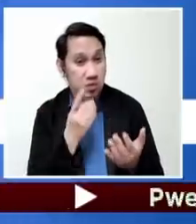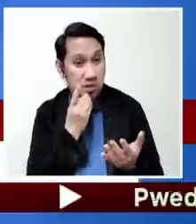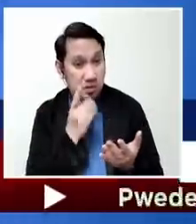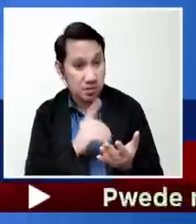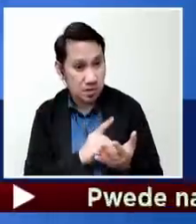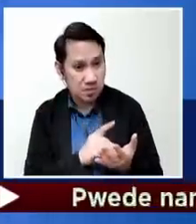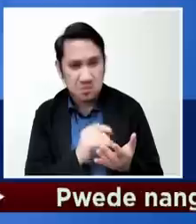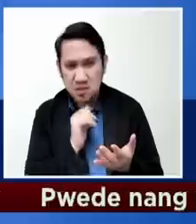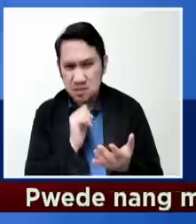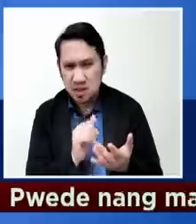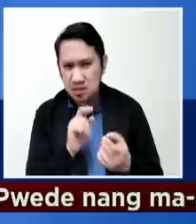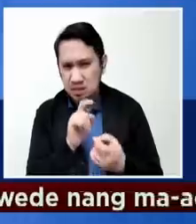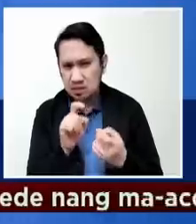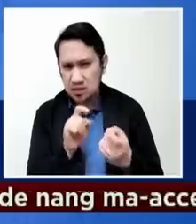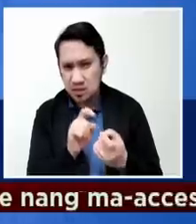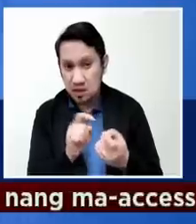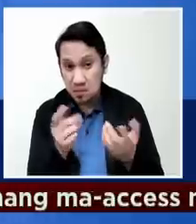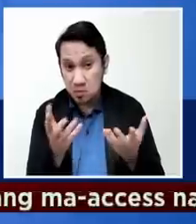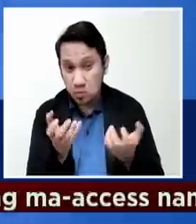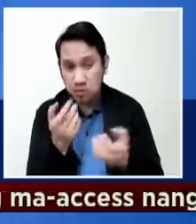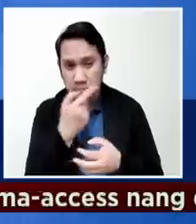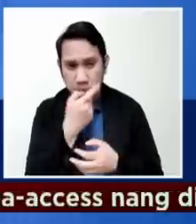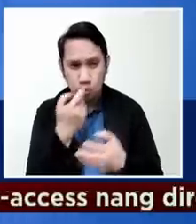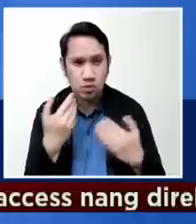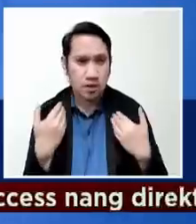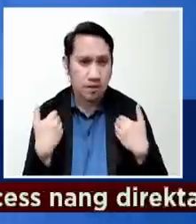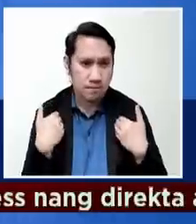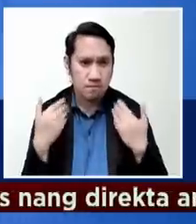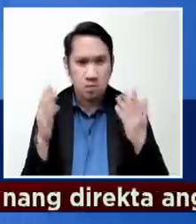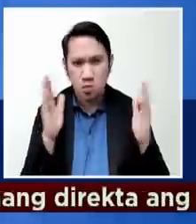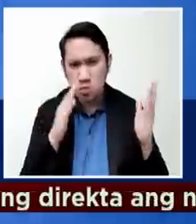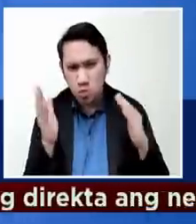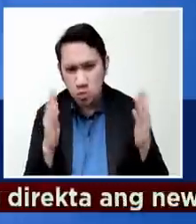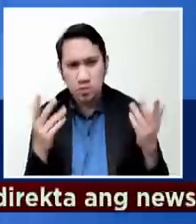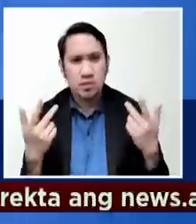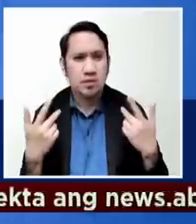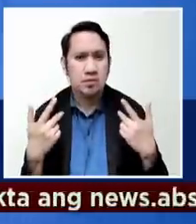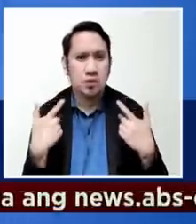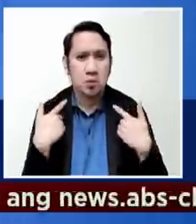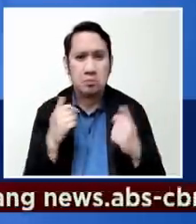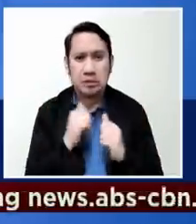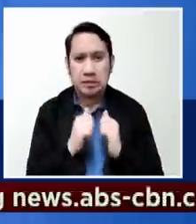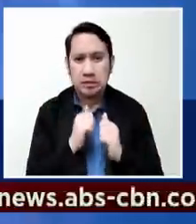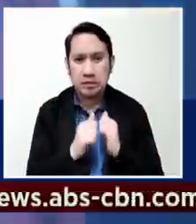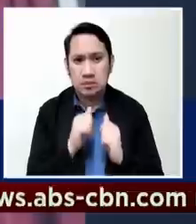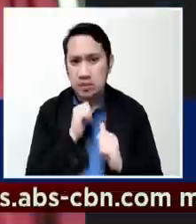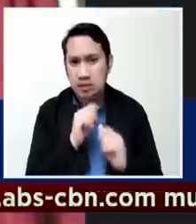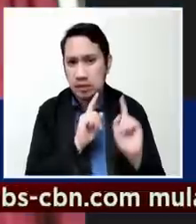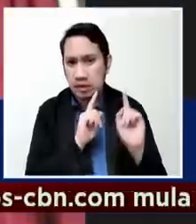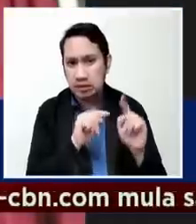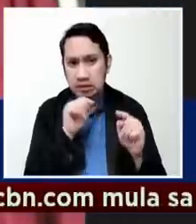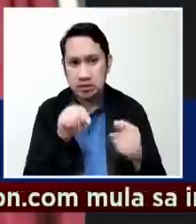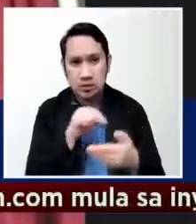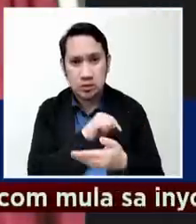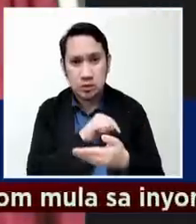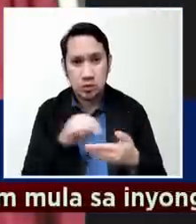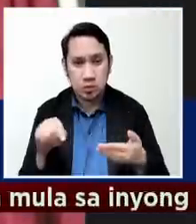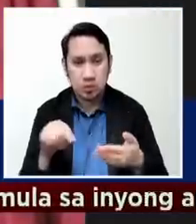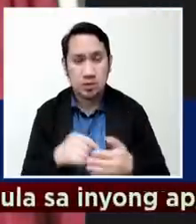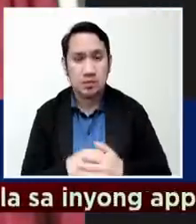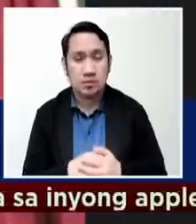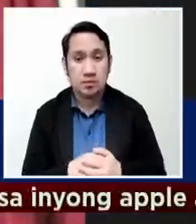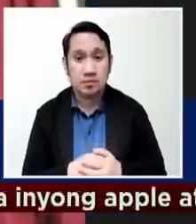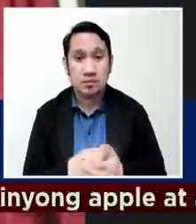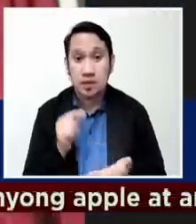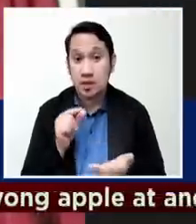be kasi nga nagkaroon tayo ng mga bagyo, no? So hindi, may mga hindi talaga nakapasok itong linggo na to. Tulad ko po, isa ang